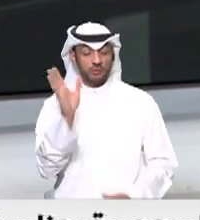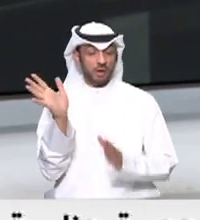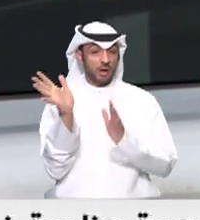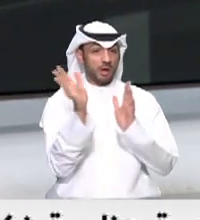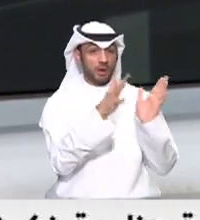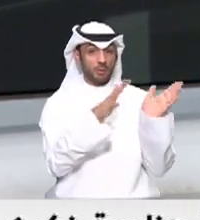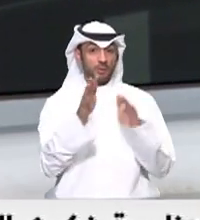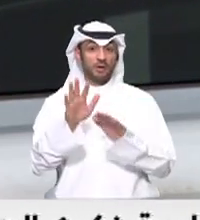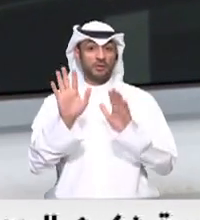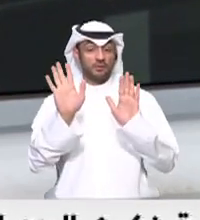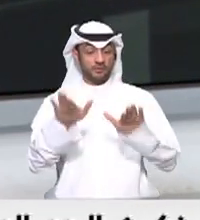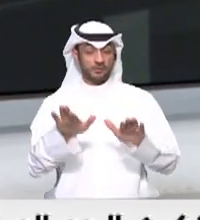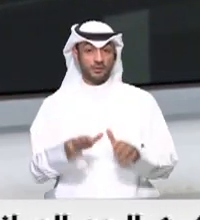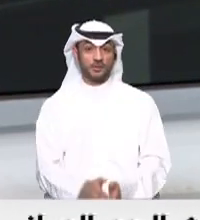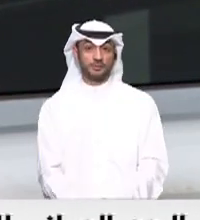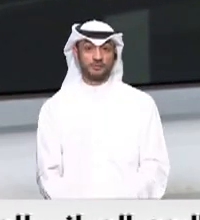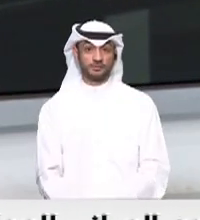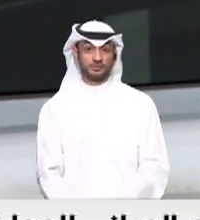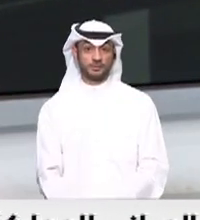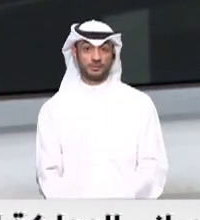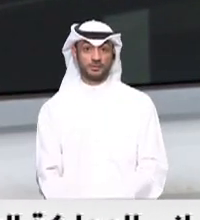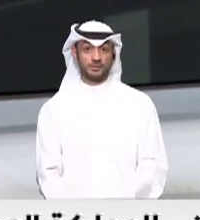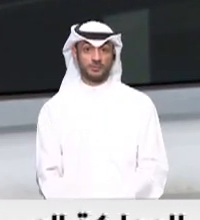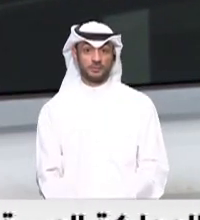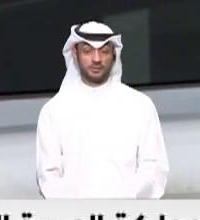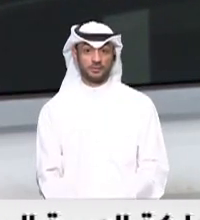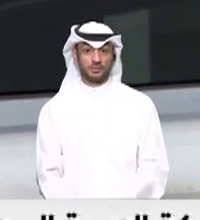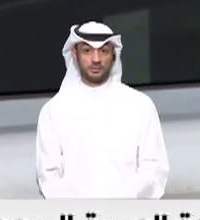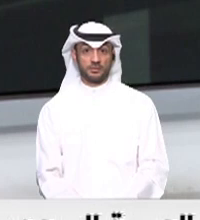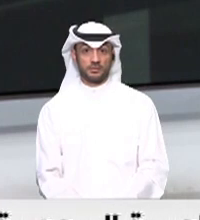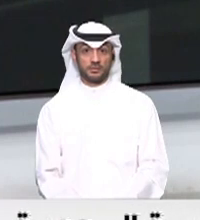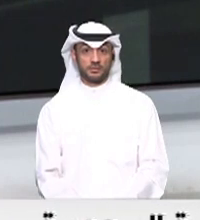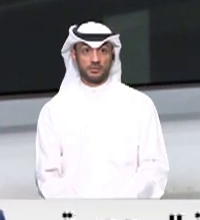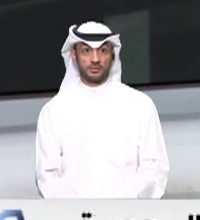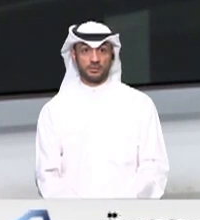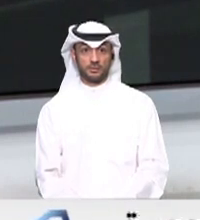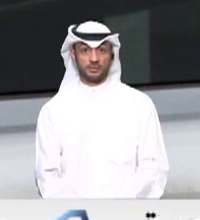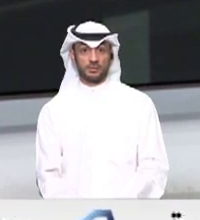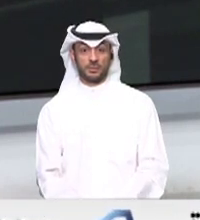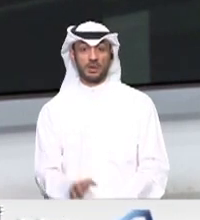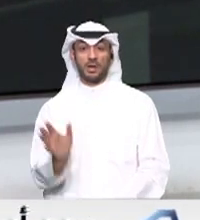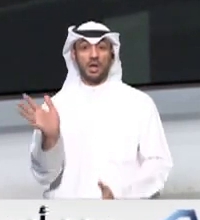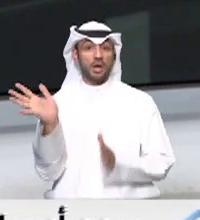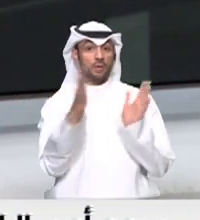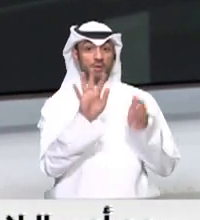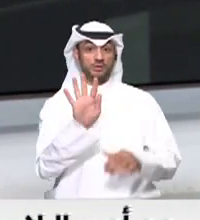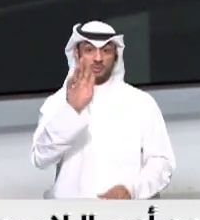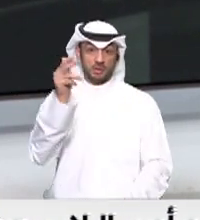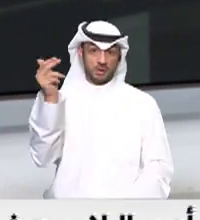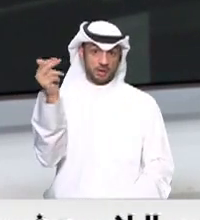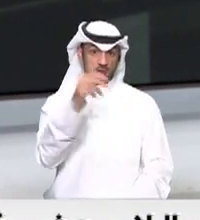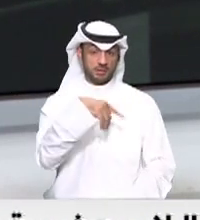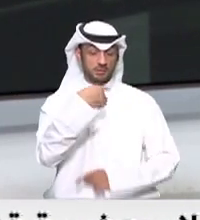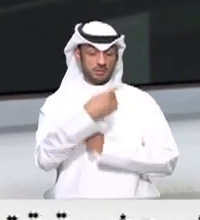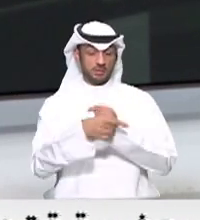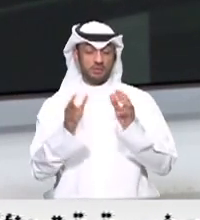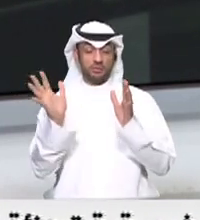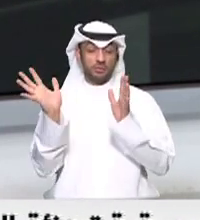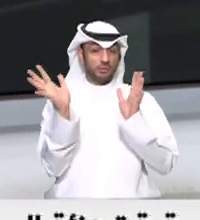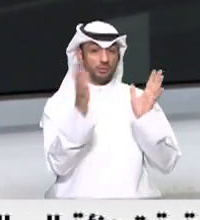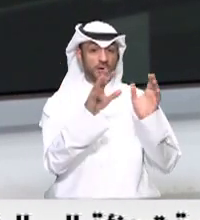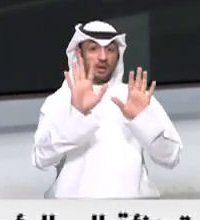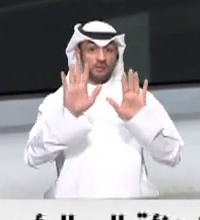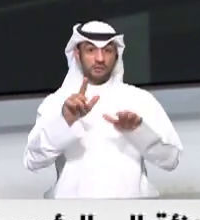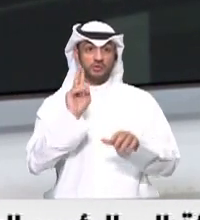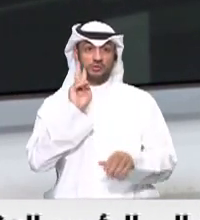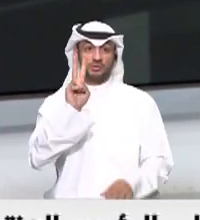3 و32 م في الساعه 44 العظمى والصغر 28 هواء شمالي غربي نشط من 15 الى 50 م في الساعه